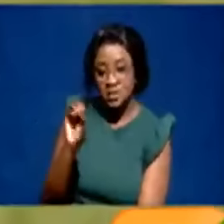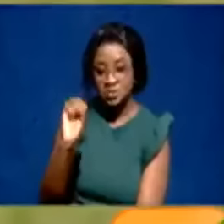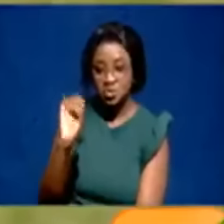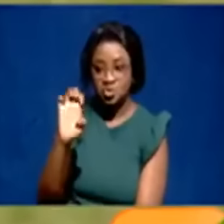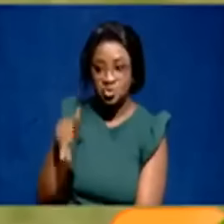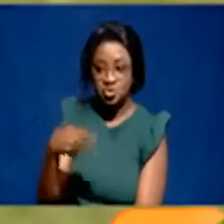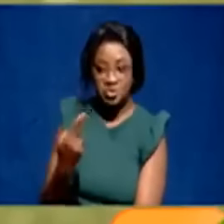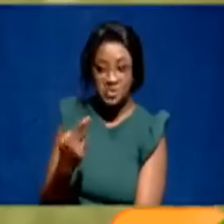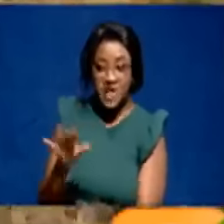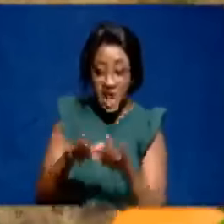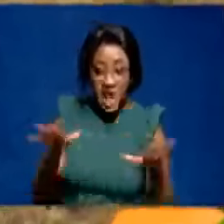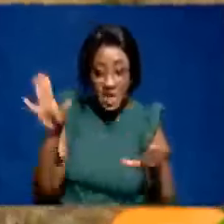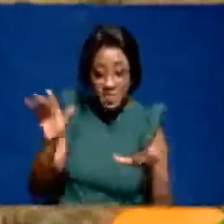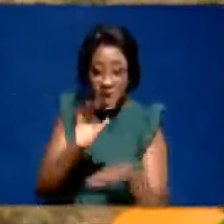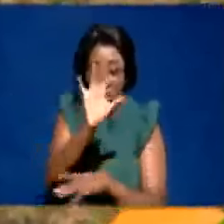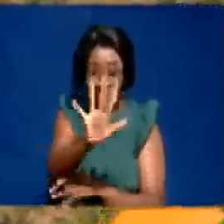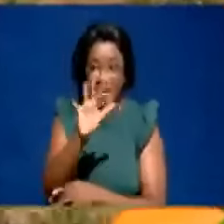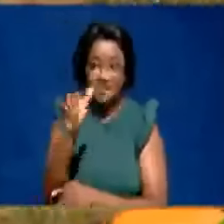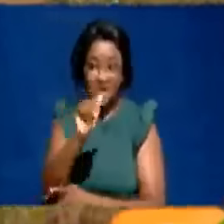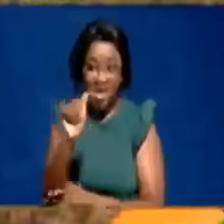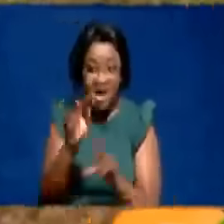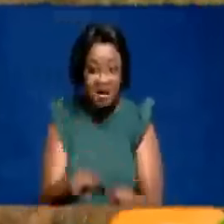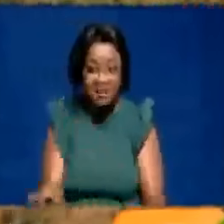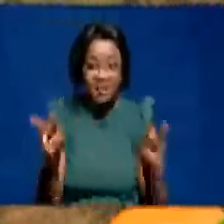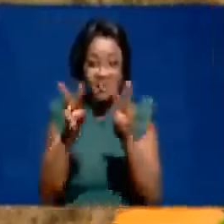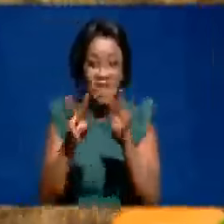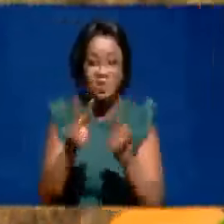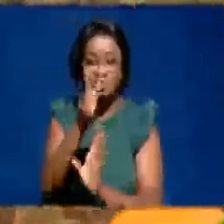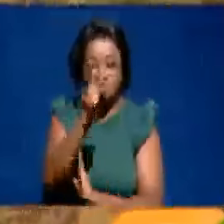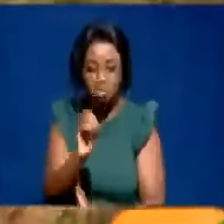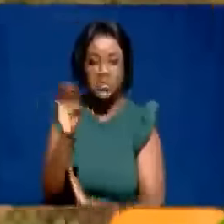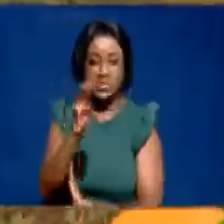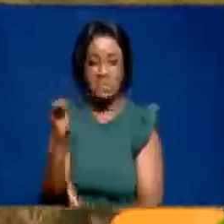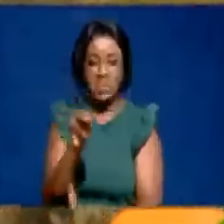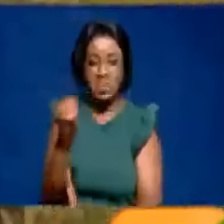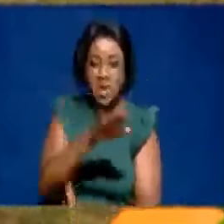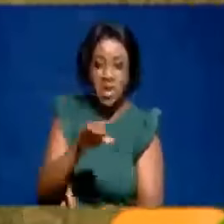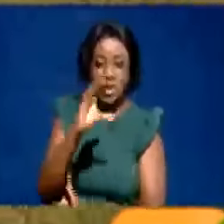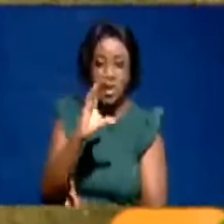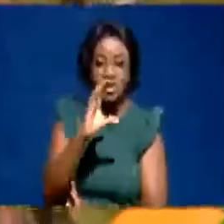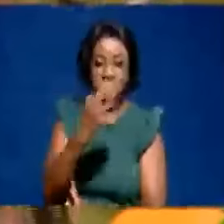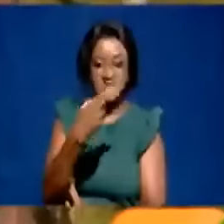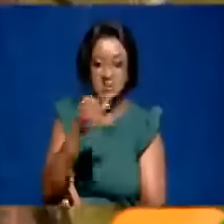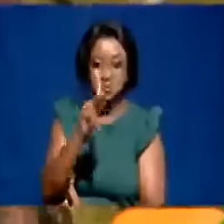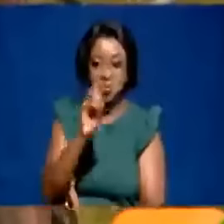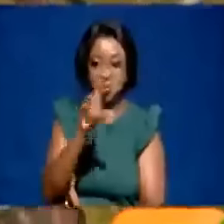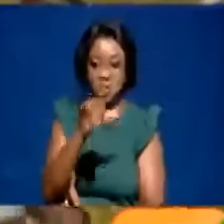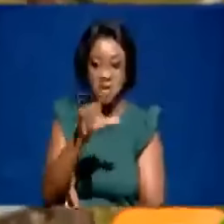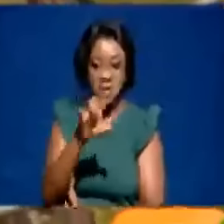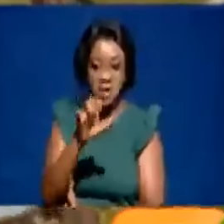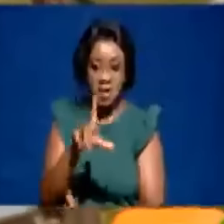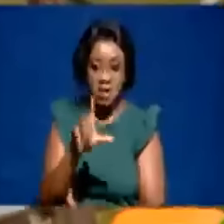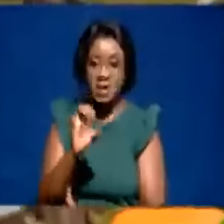wamepoteza shamba lenye ekari 5 na lenye thamani ya shilingi milioni 20 eneo la Chepkoilel kupitia njia hiyo ya kununua